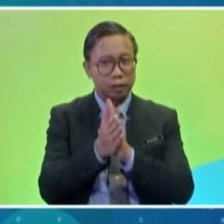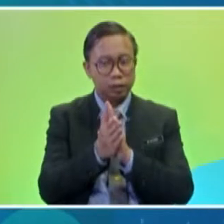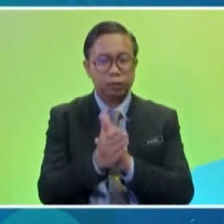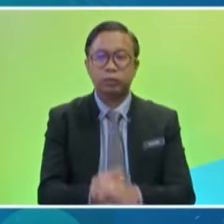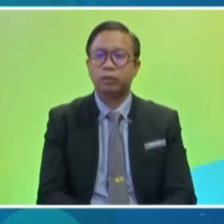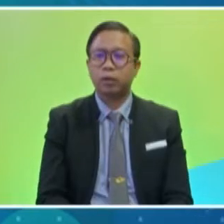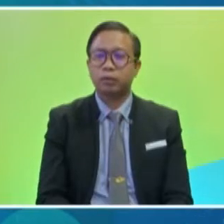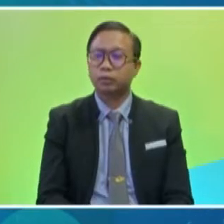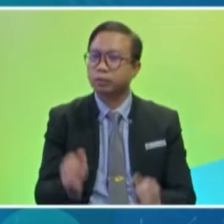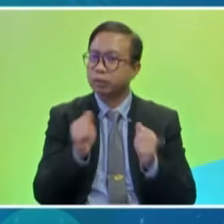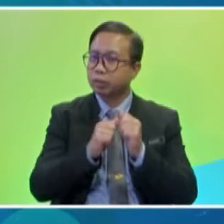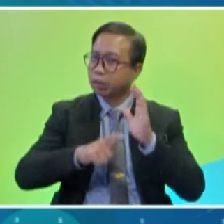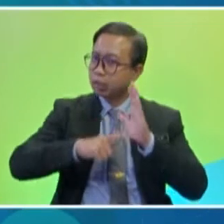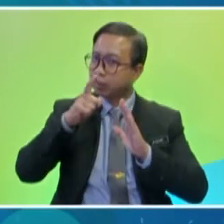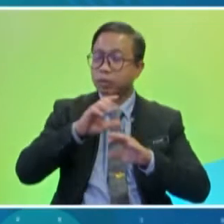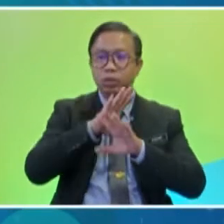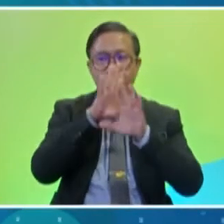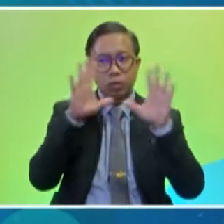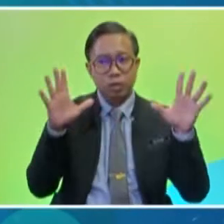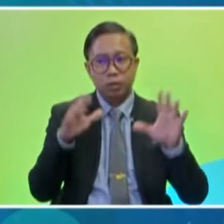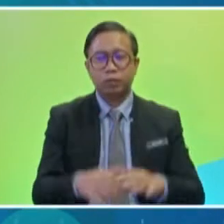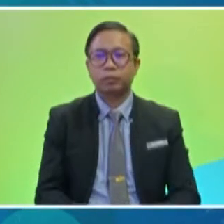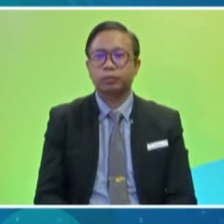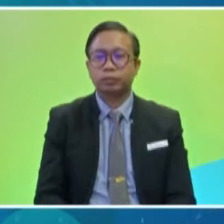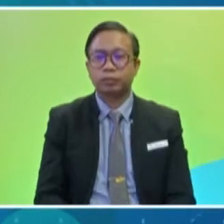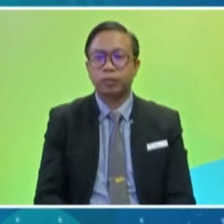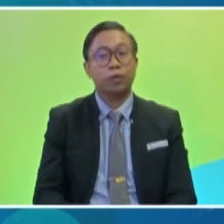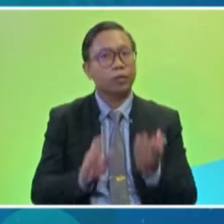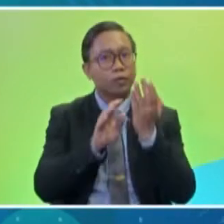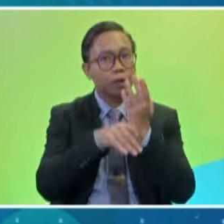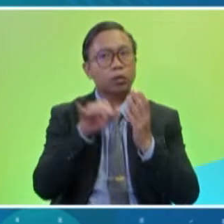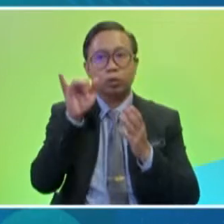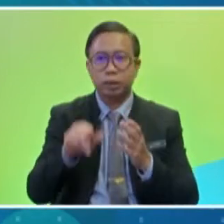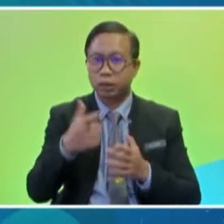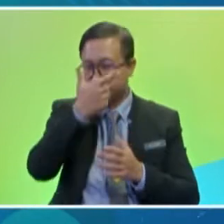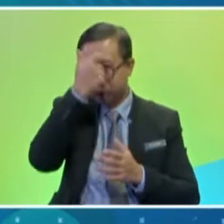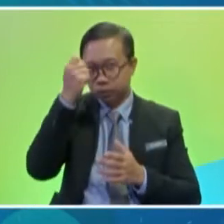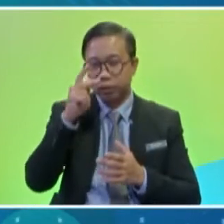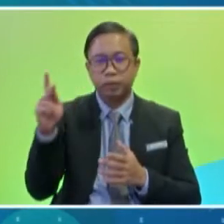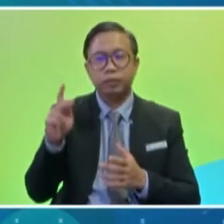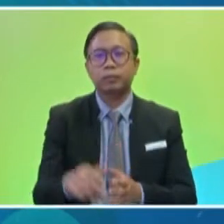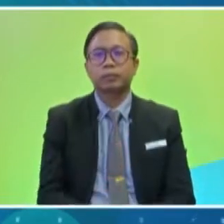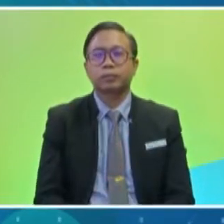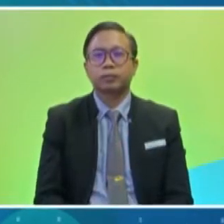dengan lebih jelas lagi gila kan faktor-faktor yang menyebabkan